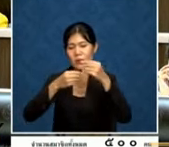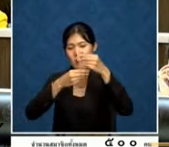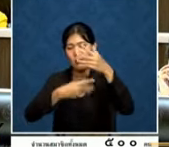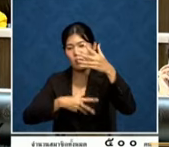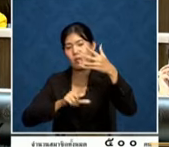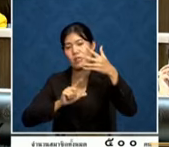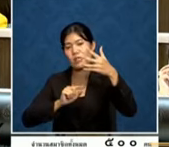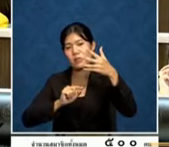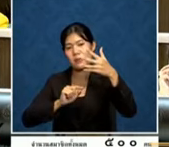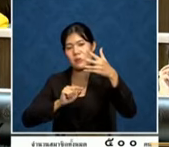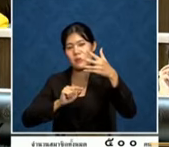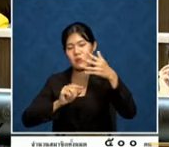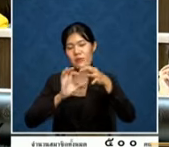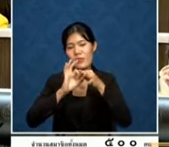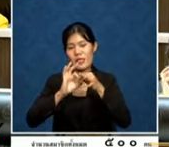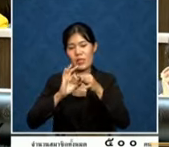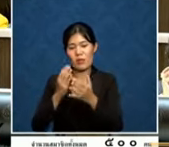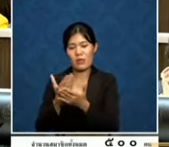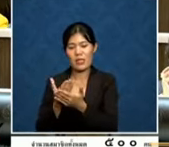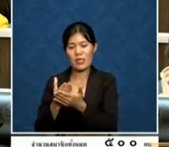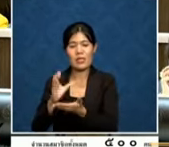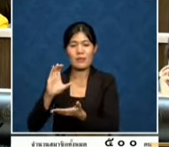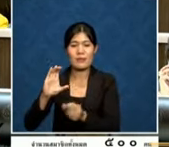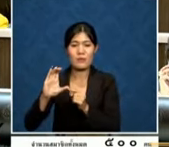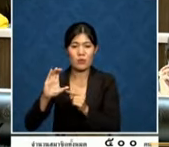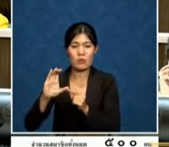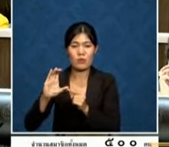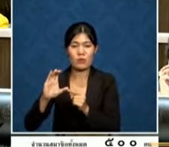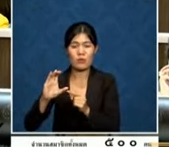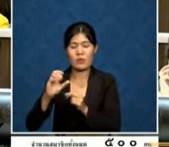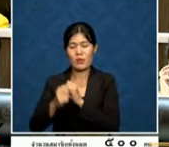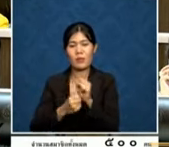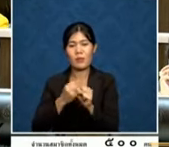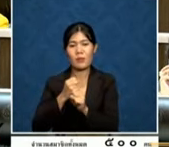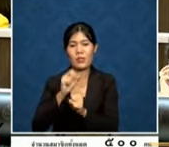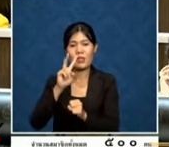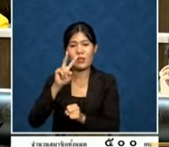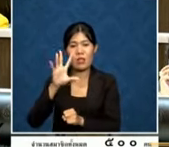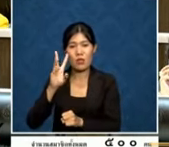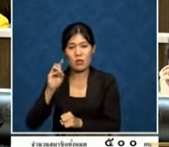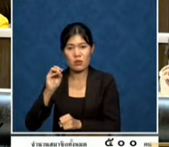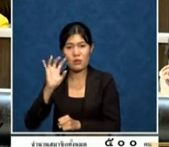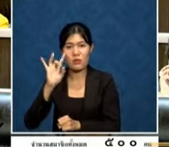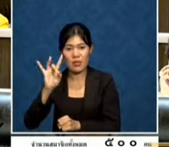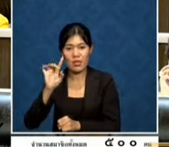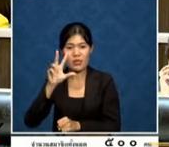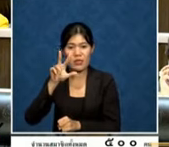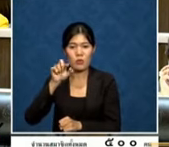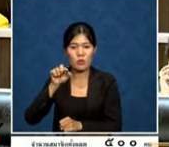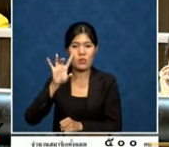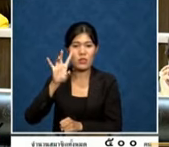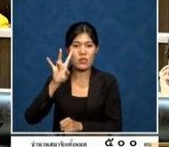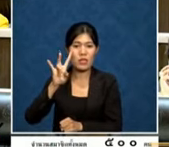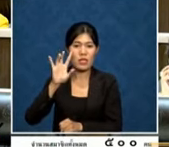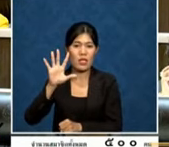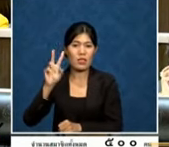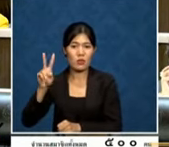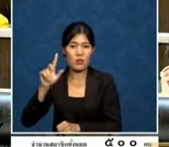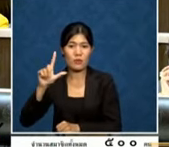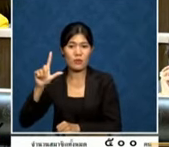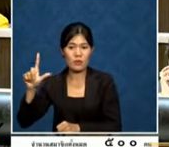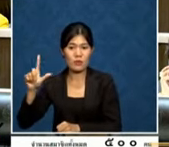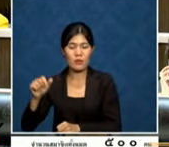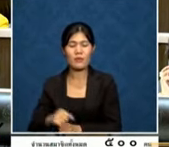ครับในการพิจารณาใช้งบประมาณเนี่ยปี 68ถึง 3.7 52ล้านล้านเนี่ยครับไม่น้อยที